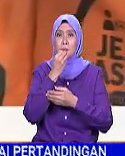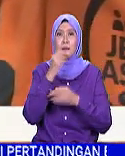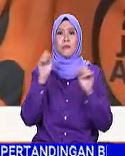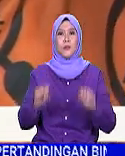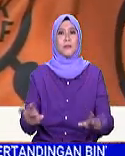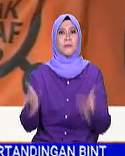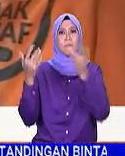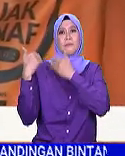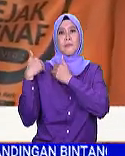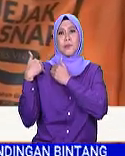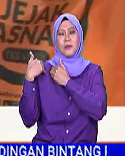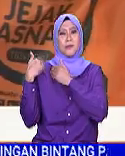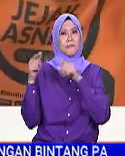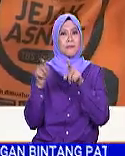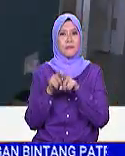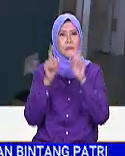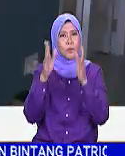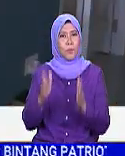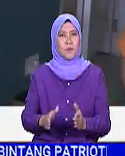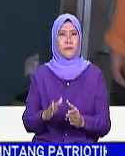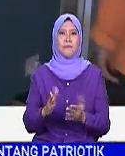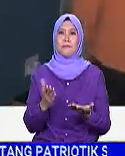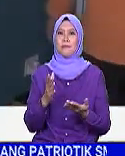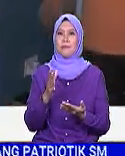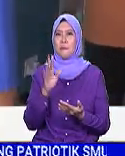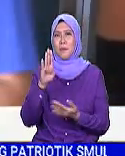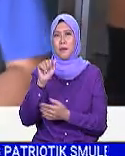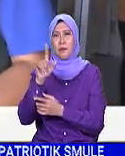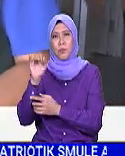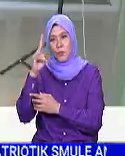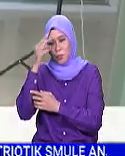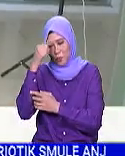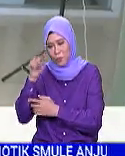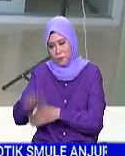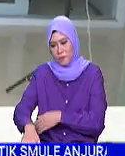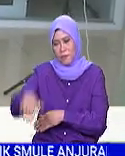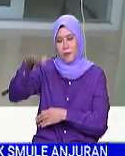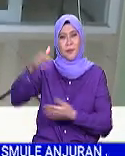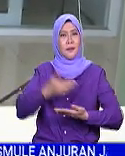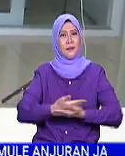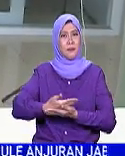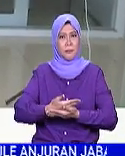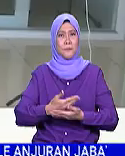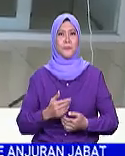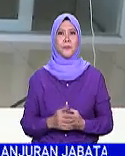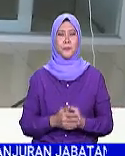dapat meringankan bebannya yang merupakan seorang Balu dalam membesarkan anak-anaknya oke